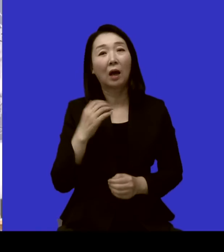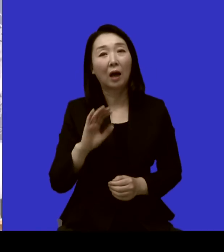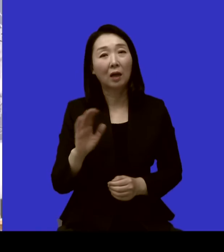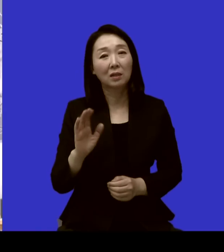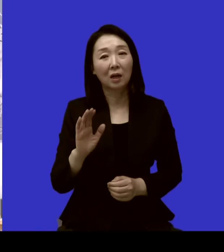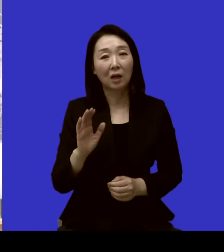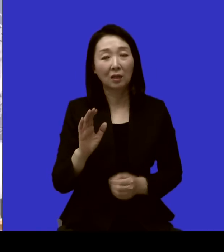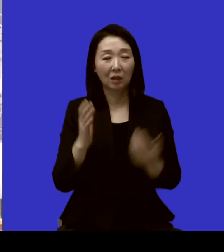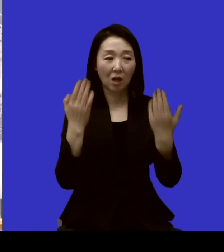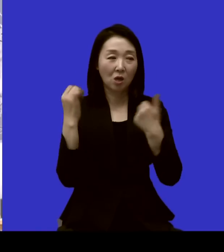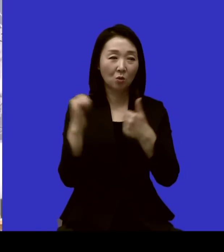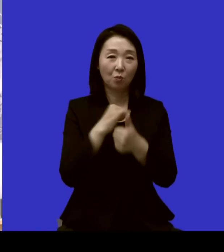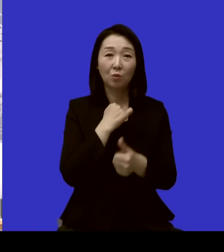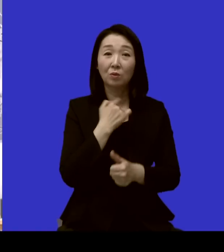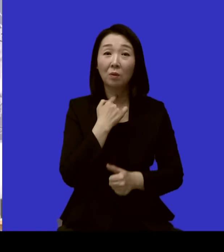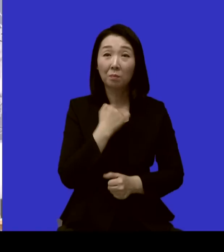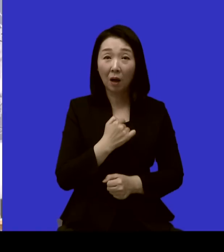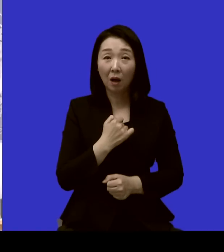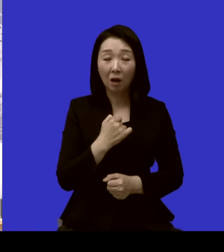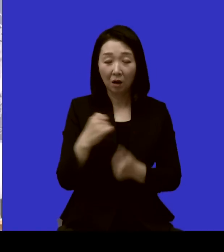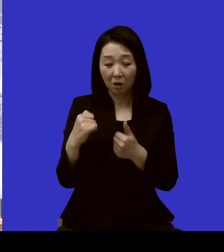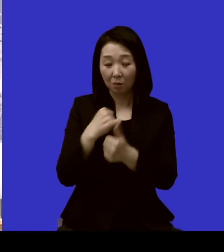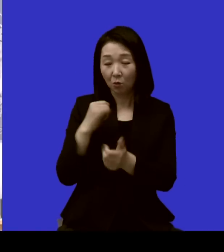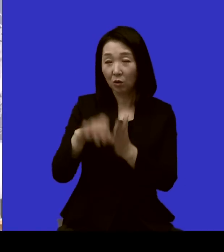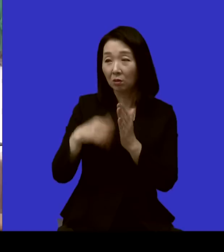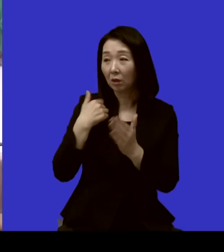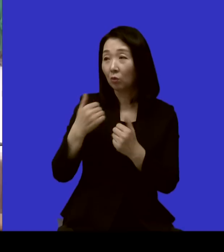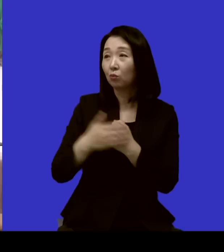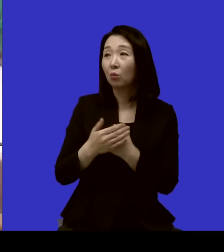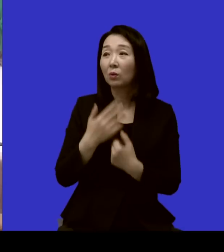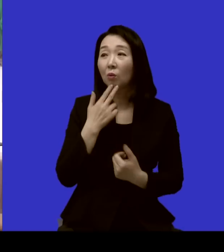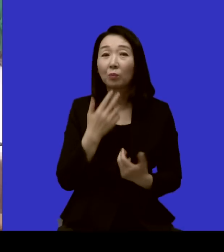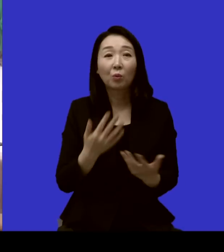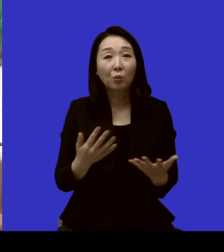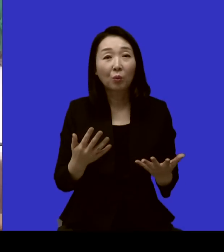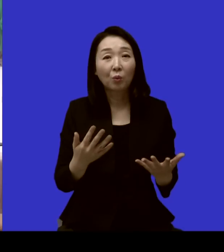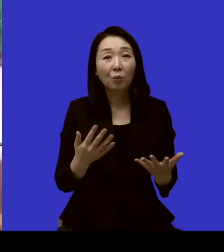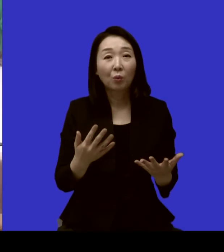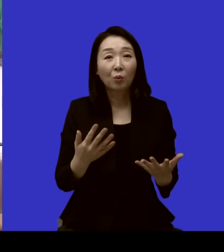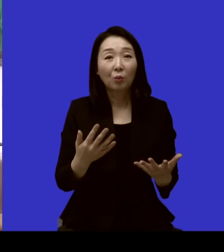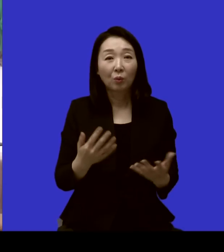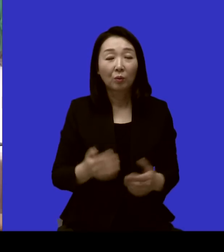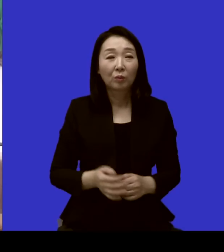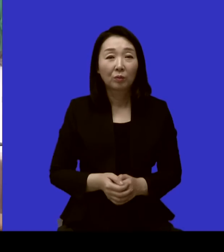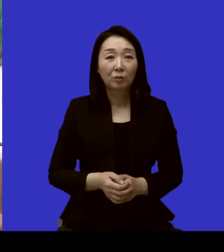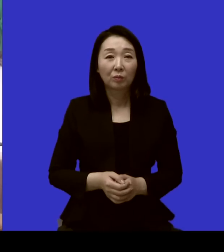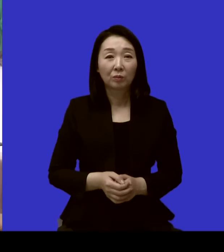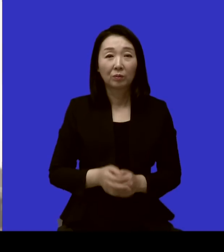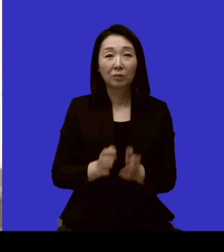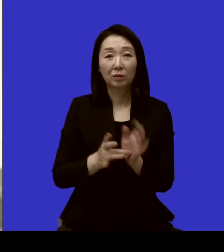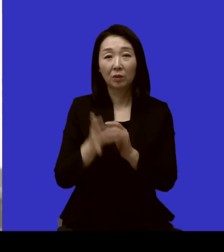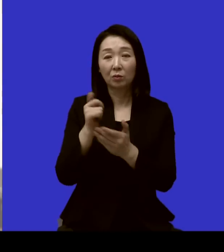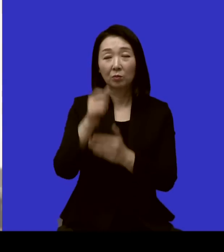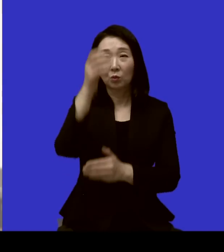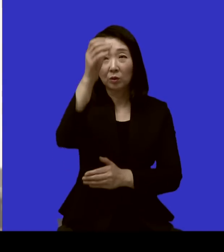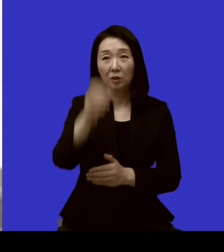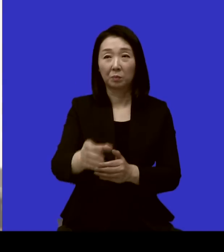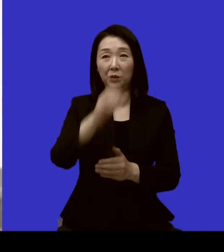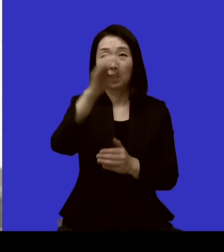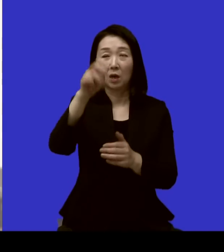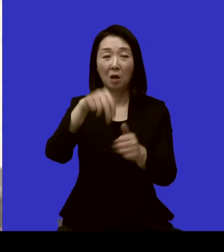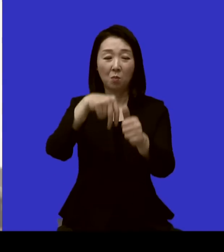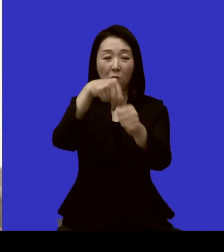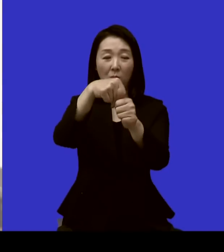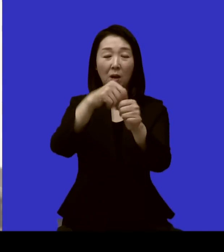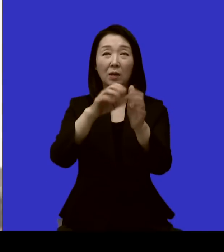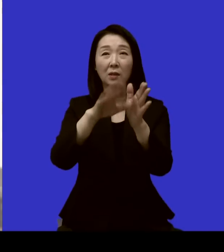저도 학교 폭력을 당했지만 예. 폭력일 때 누구도 도와주지 않더라고요. 네. 도와줄 수도 없고. 맞아요. 예수님도 십자가에 못 박히실 때는 그게